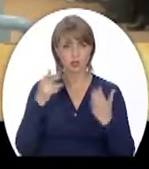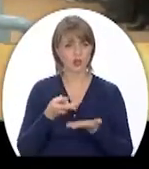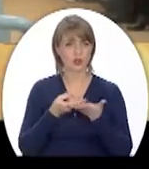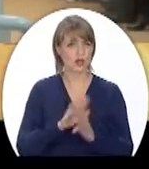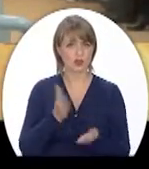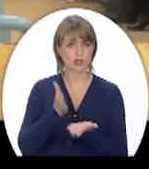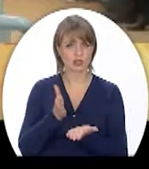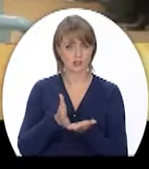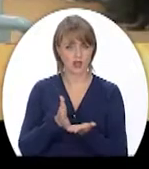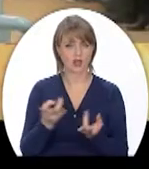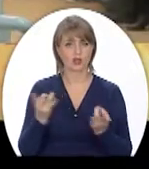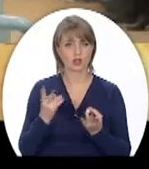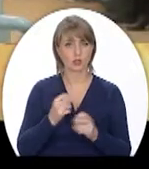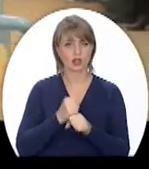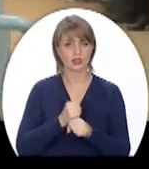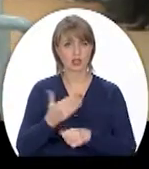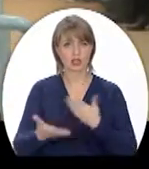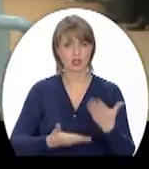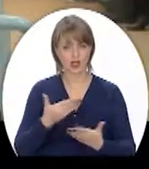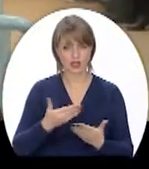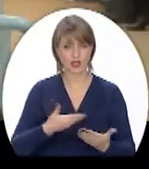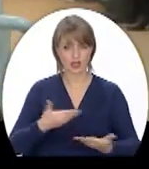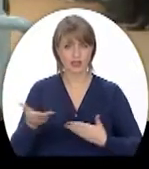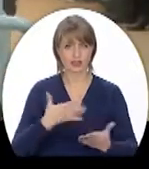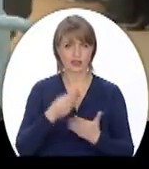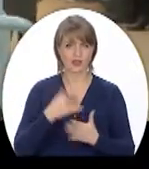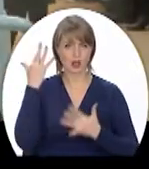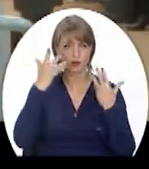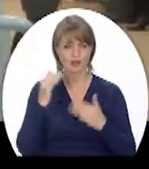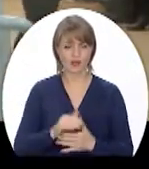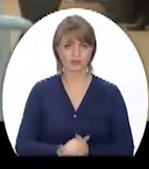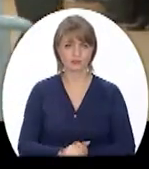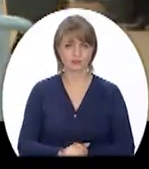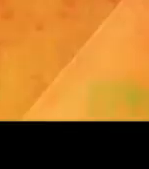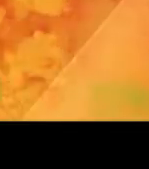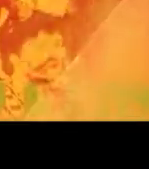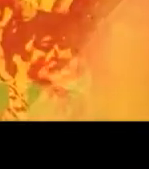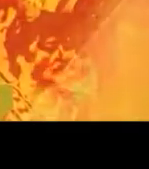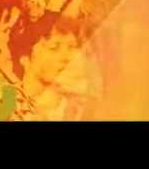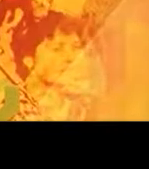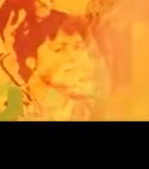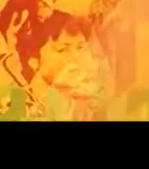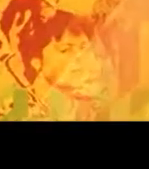сказала: нужно мечтать, но не лежа на диване, а нужно делать шаги и идти к своей мечте.